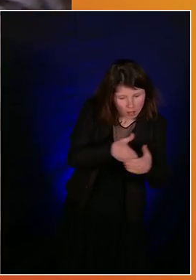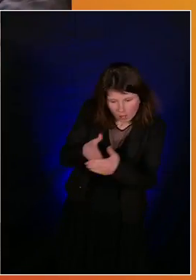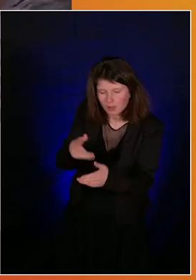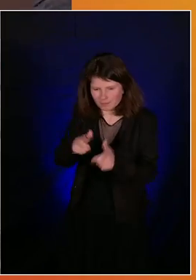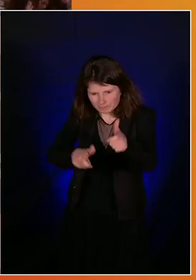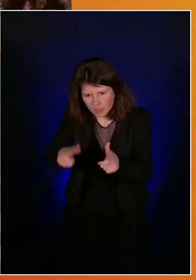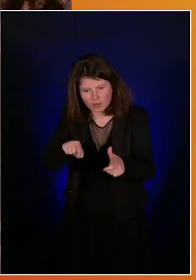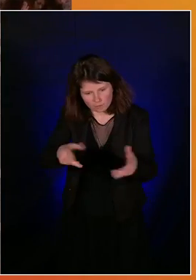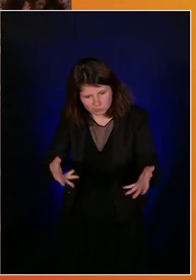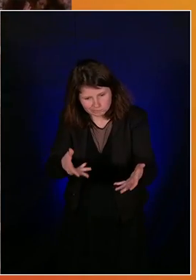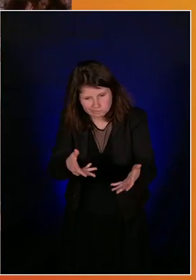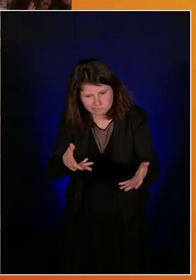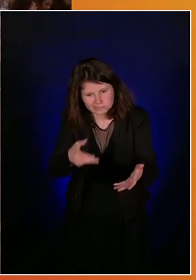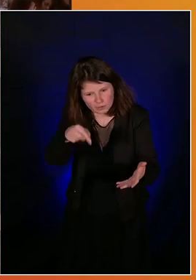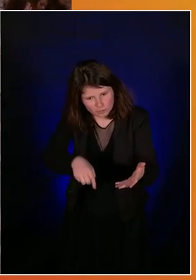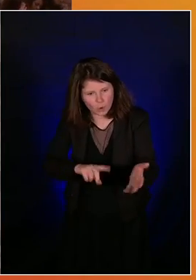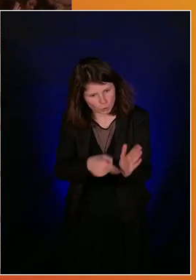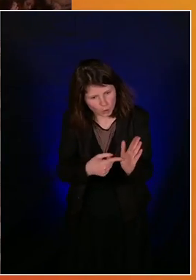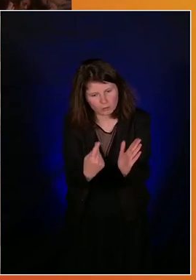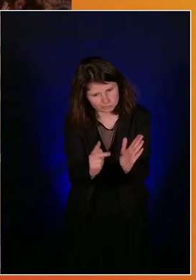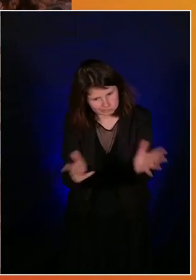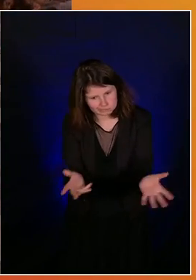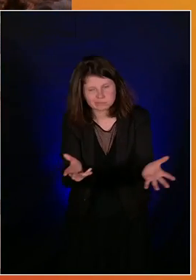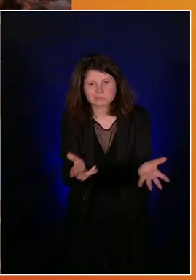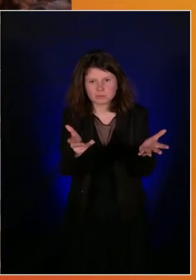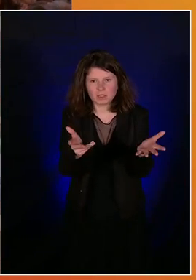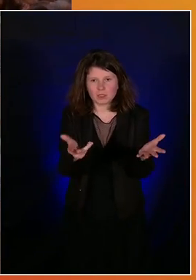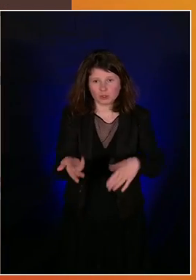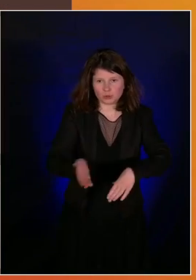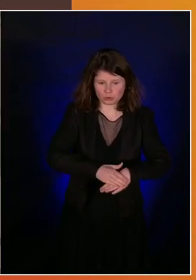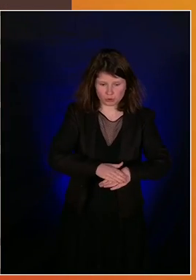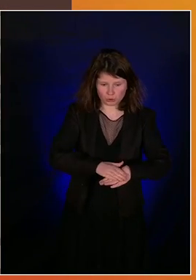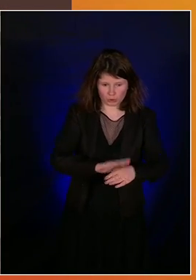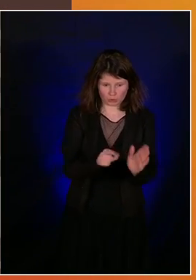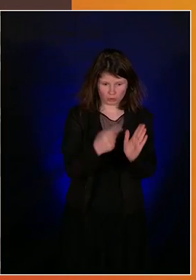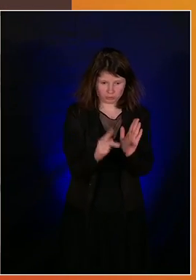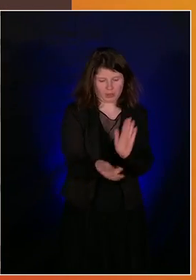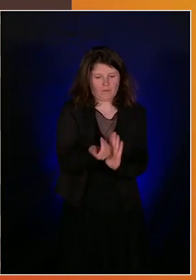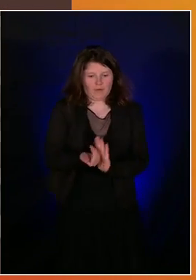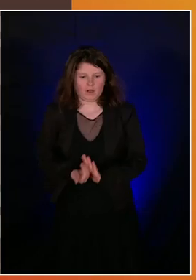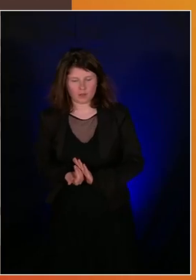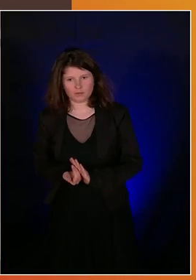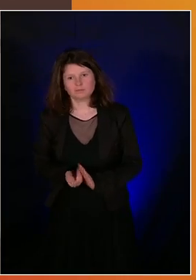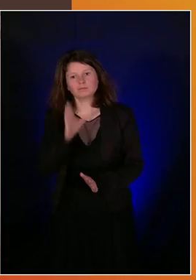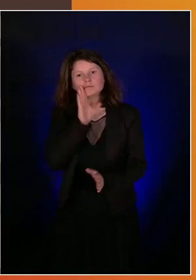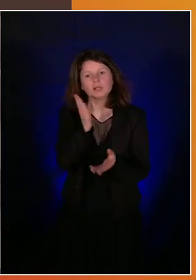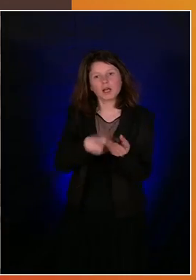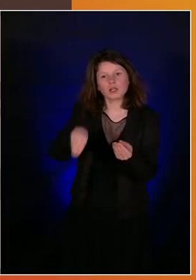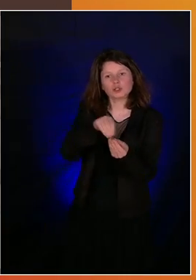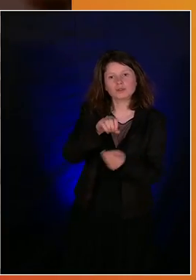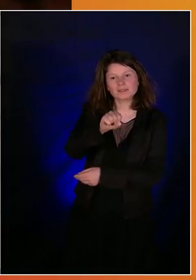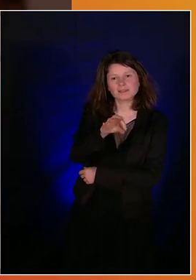CGT et on enlève leurs droits on enlève leurs moyens leur organisation donc je vous propose aussi de rajouter Stéphane Debon et ensuite